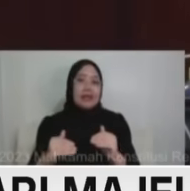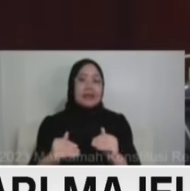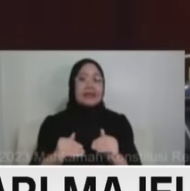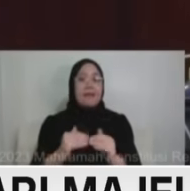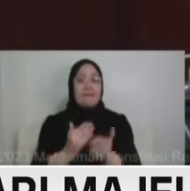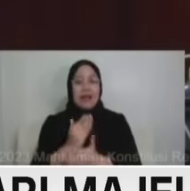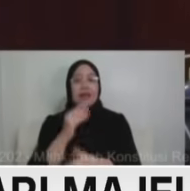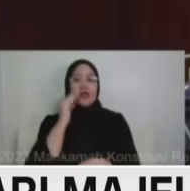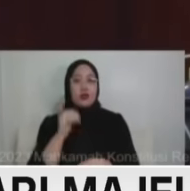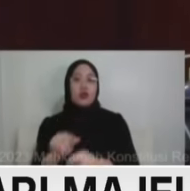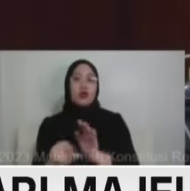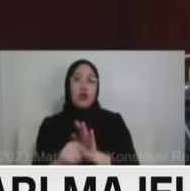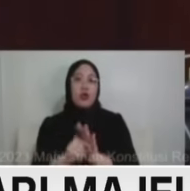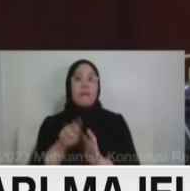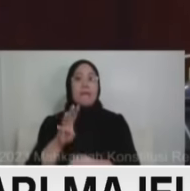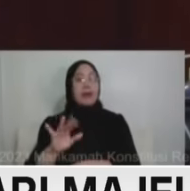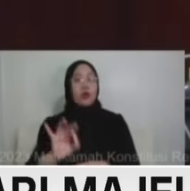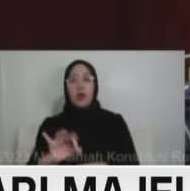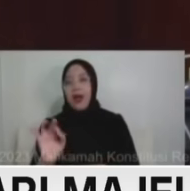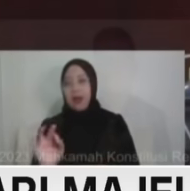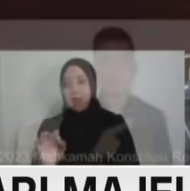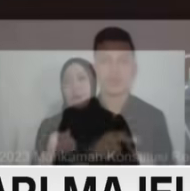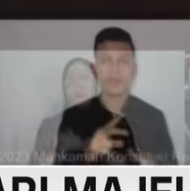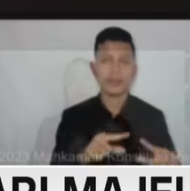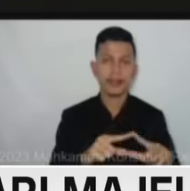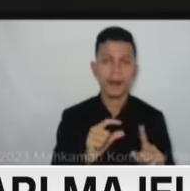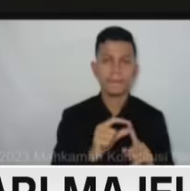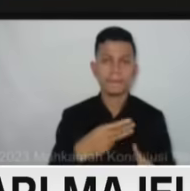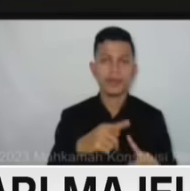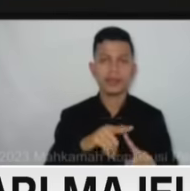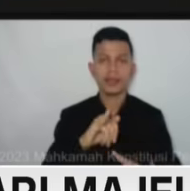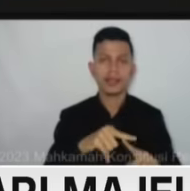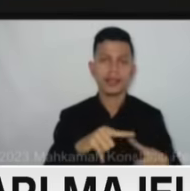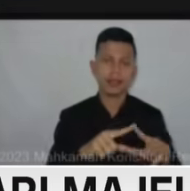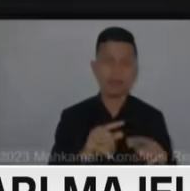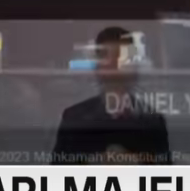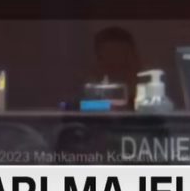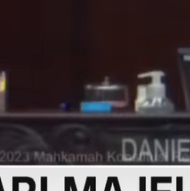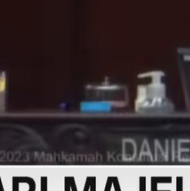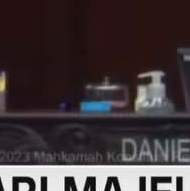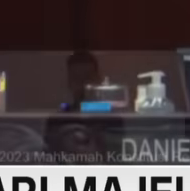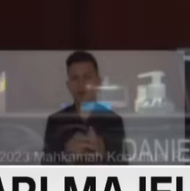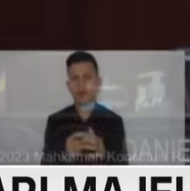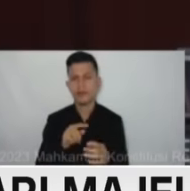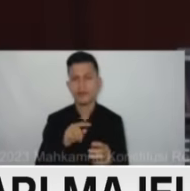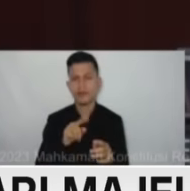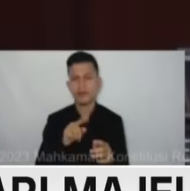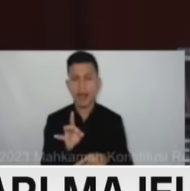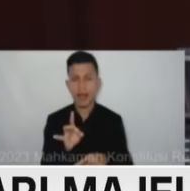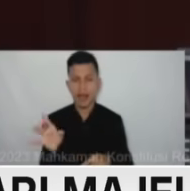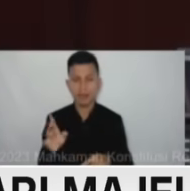mengalami badai ya dulu e ketua MK Akil mokhtar kena ott loh tidak main-main lalu patrialis Akbar juga